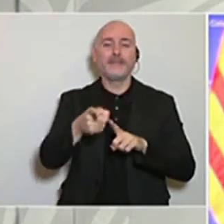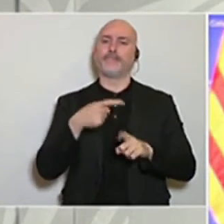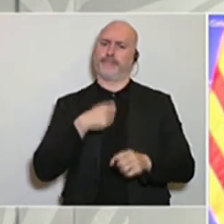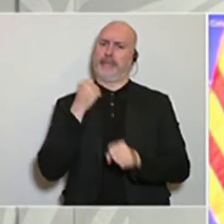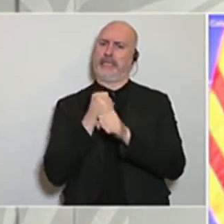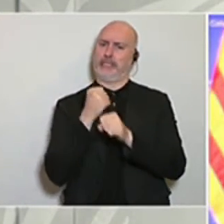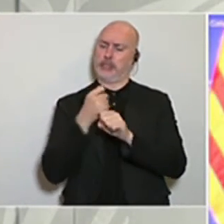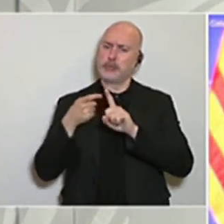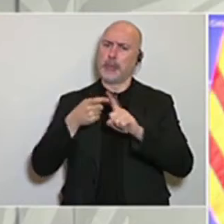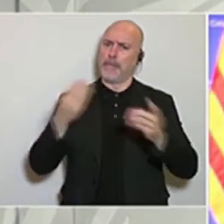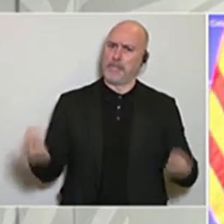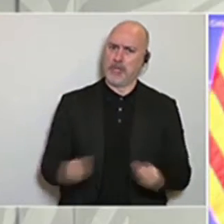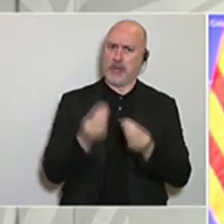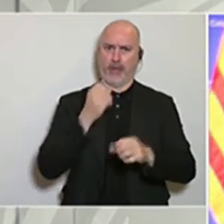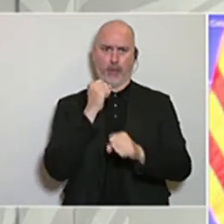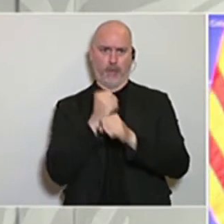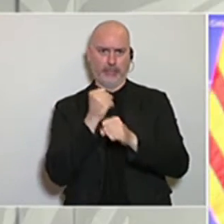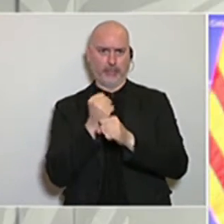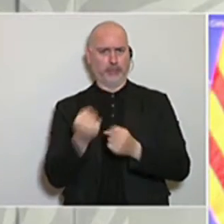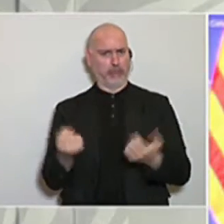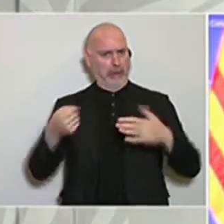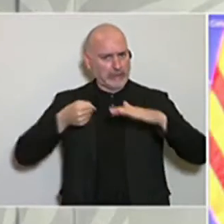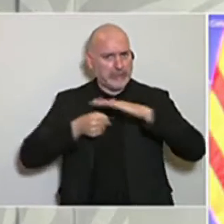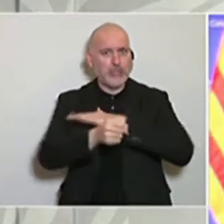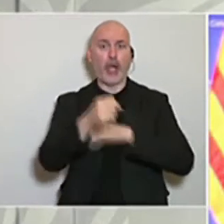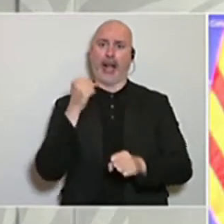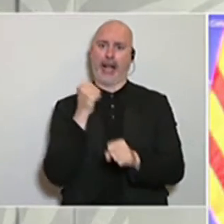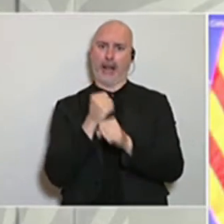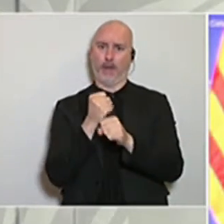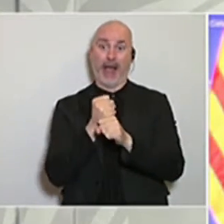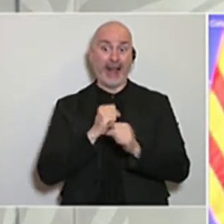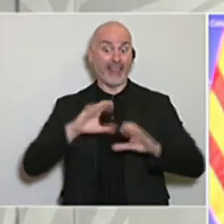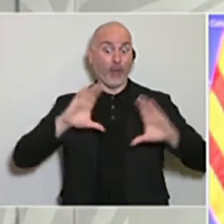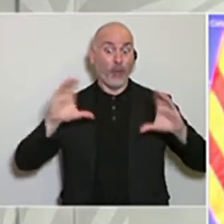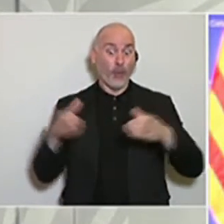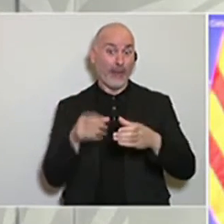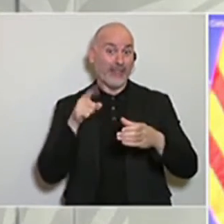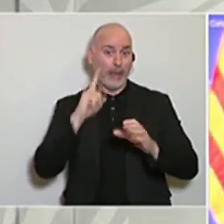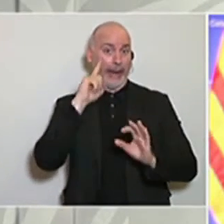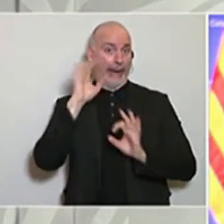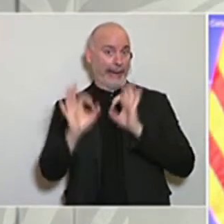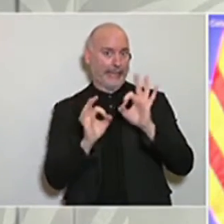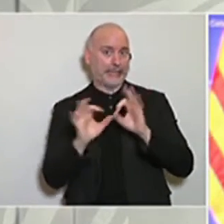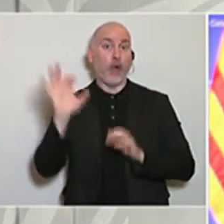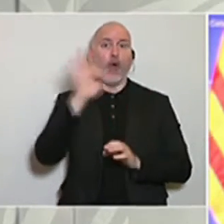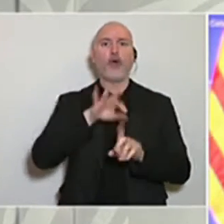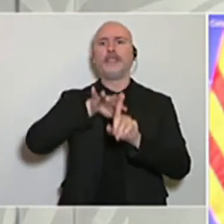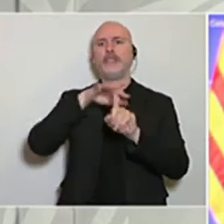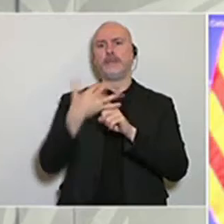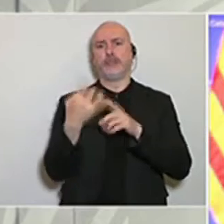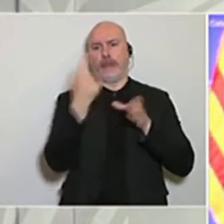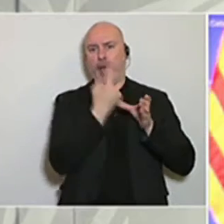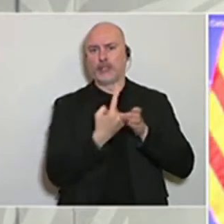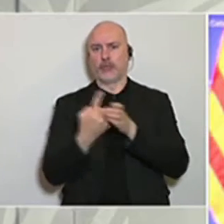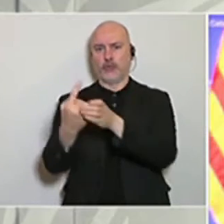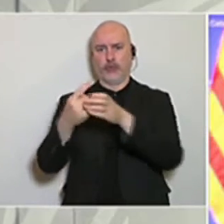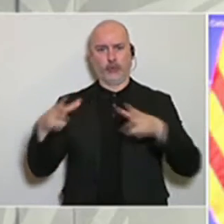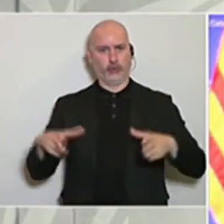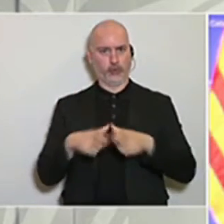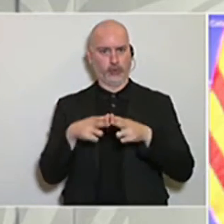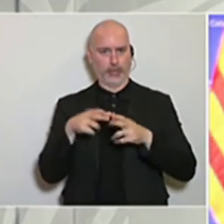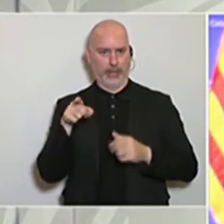millora de l'ocupació i l'inserció laboral de col·lectius en risc o situació d'exclusió social.